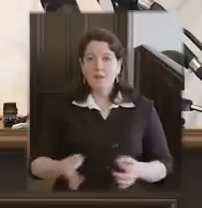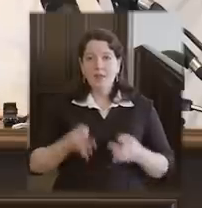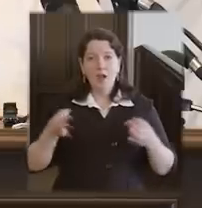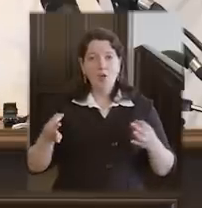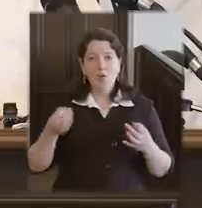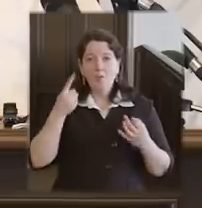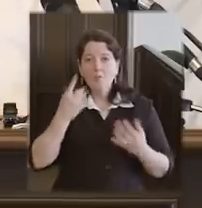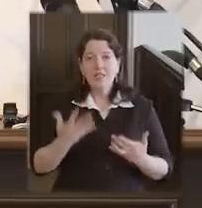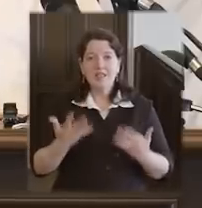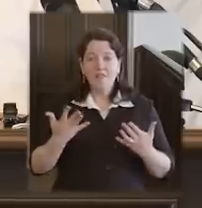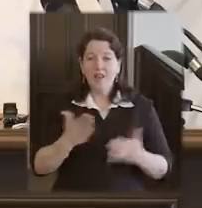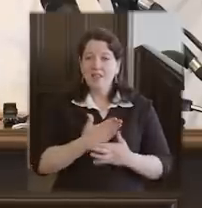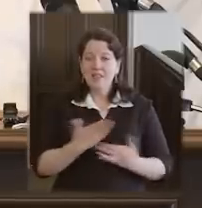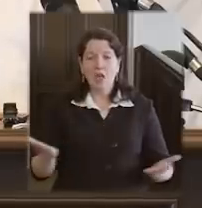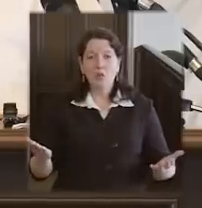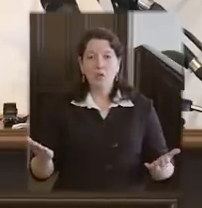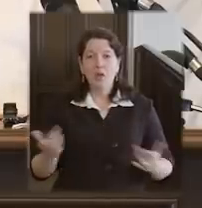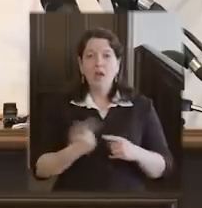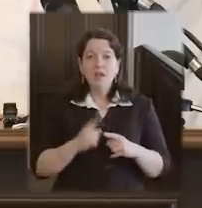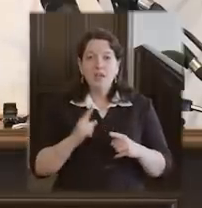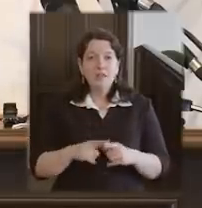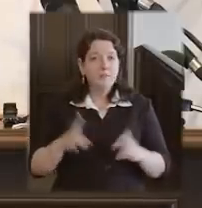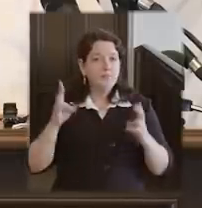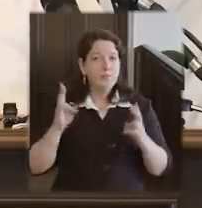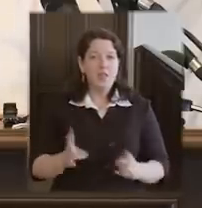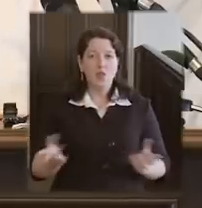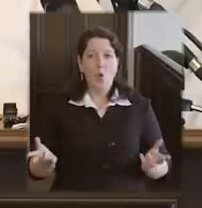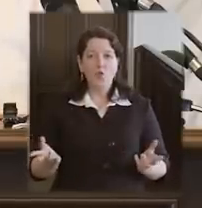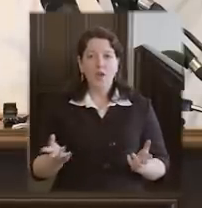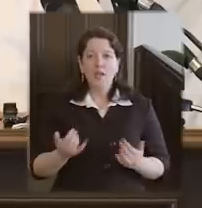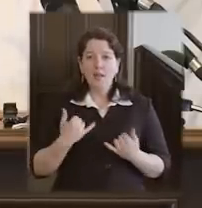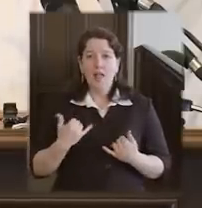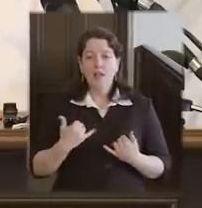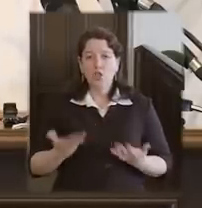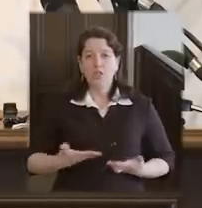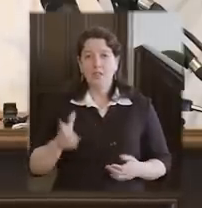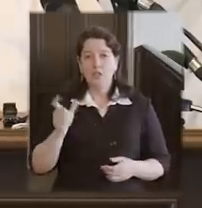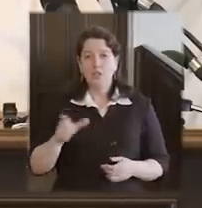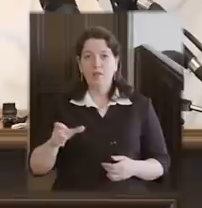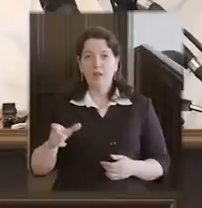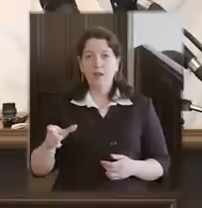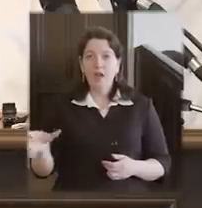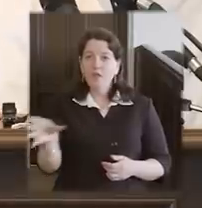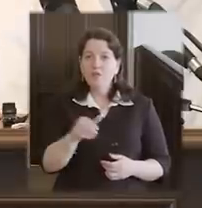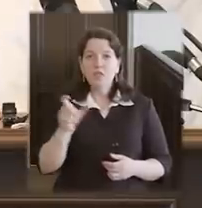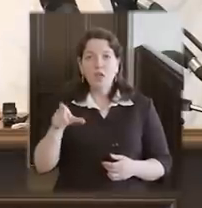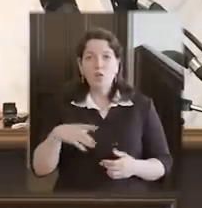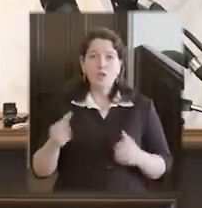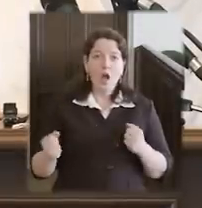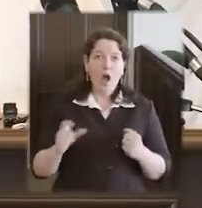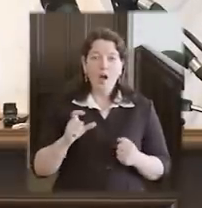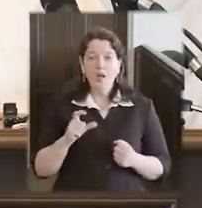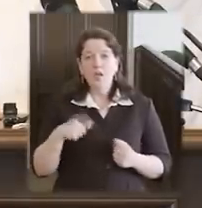представления. Я вам скажу, и это, конечно, катастрофа для нашей жизни. Мы все ахаем